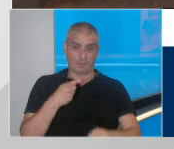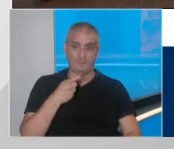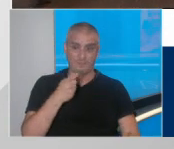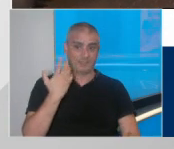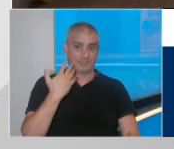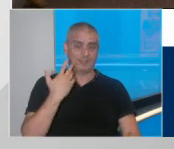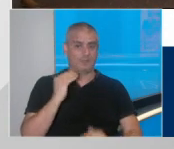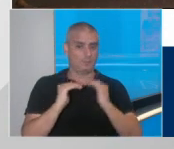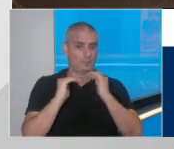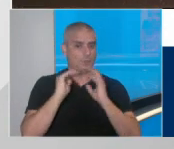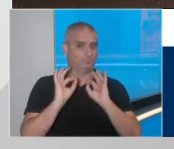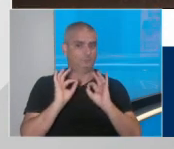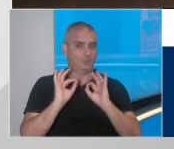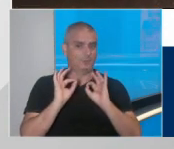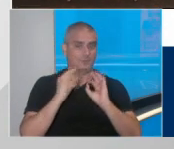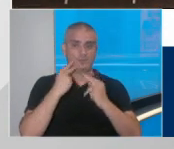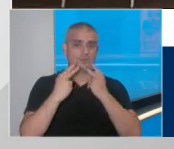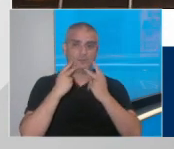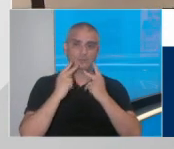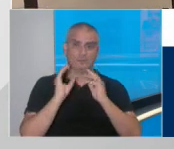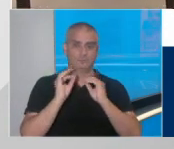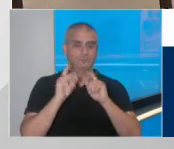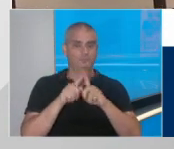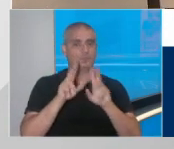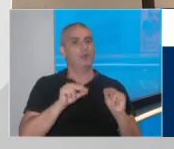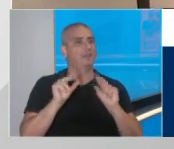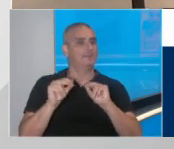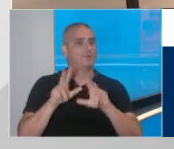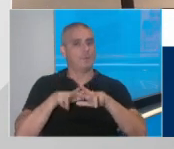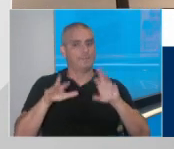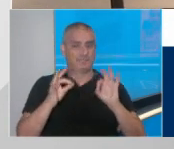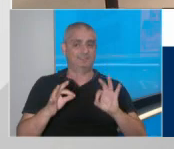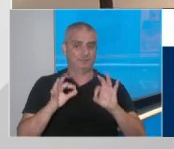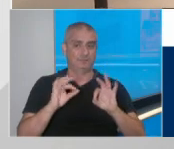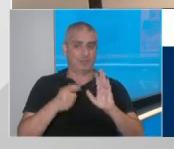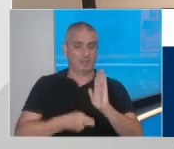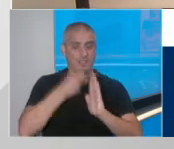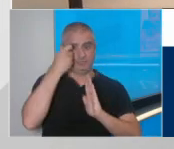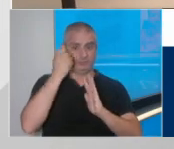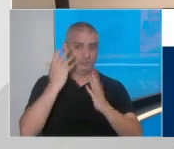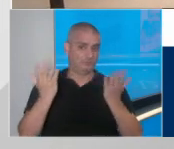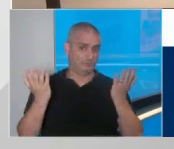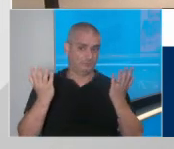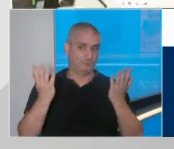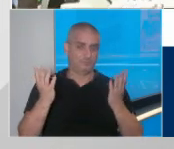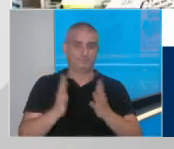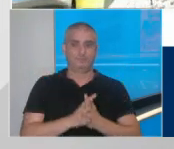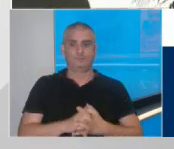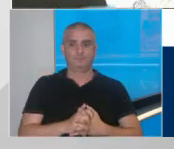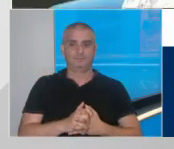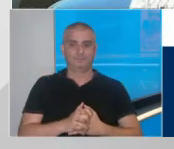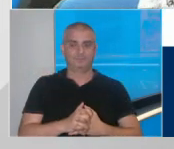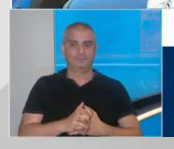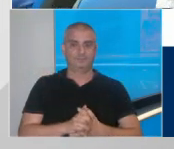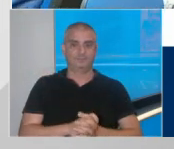זה היה די מאוזן, זאת אומרת, התוצאות די דימו את מצב של הריצ'ראץ' המגדרי, זה בפינתנו ההוויה